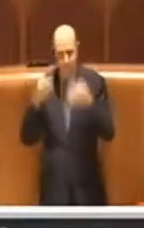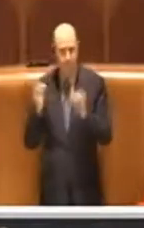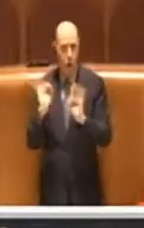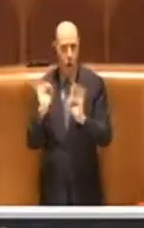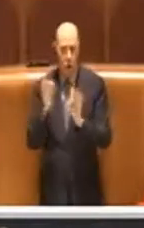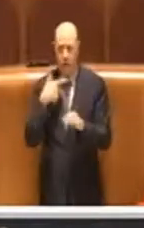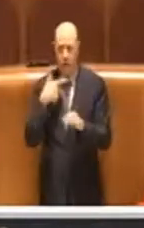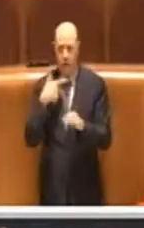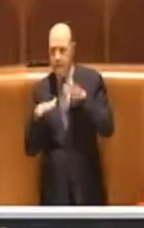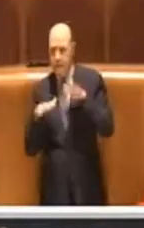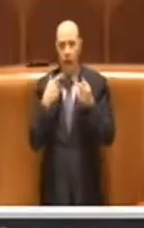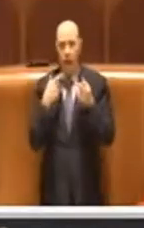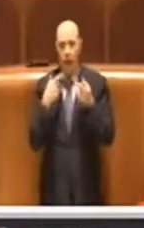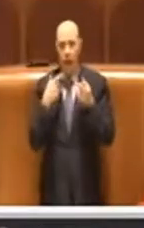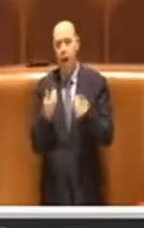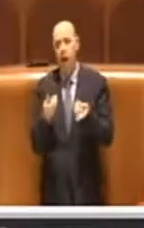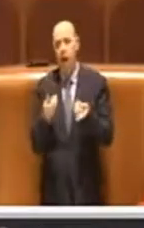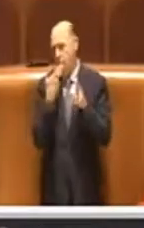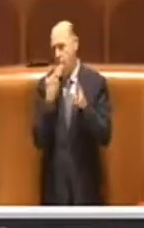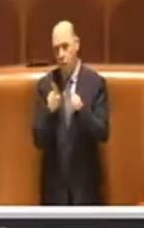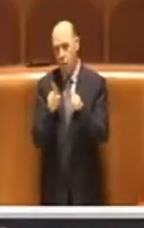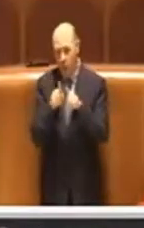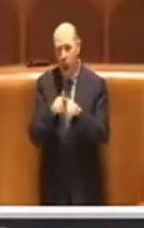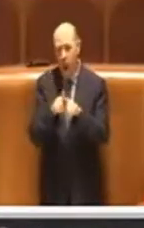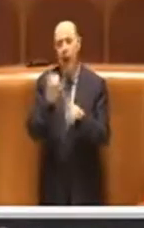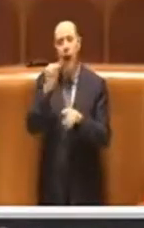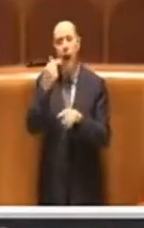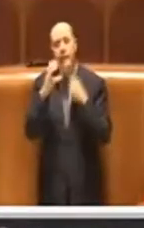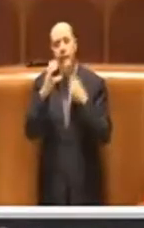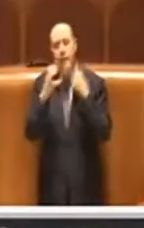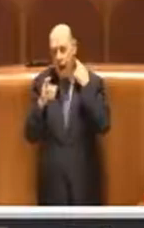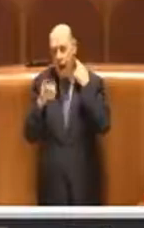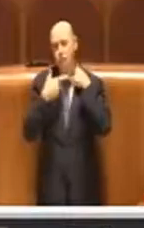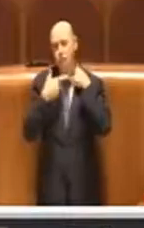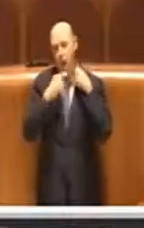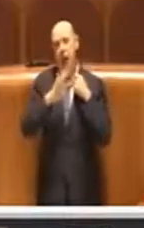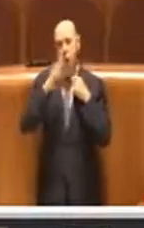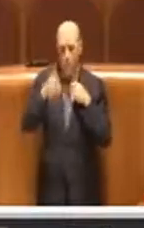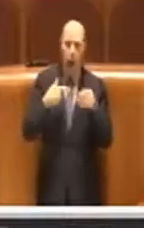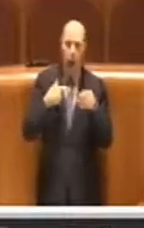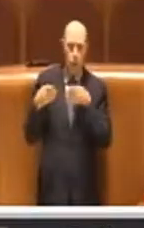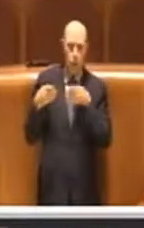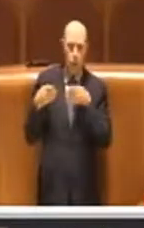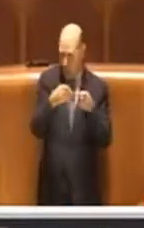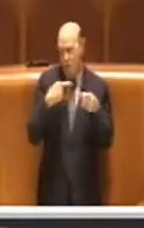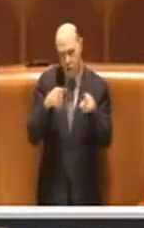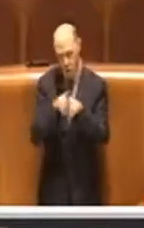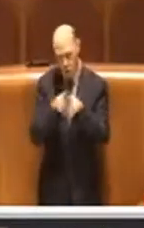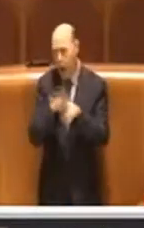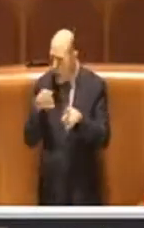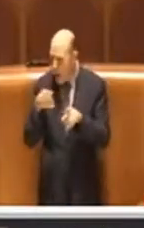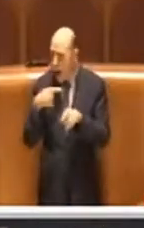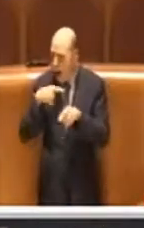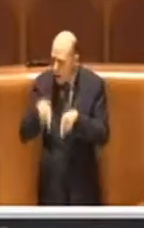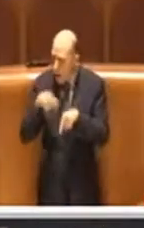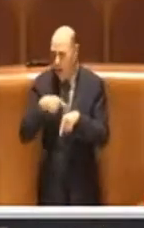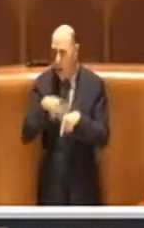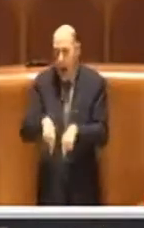sicuramente analogo percorso che vorremmo far aprire in ATAC sarà più lungo e difficile, però è bene anche fare tesoro